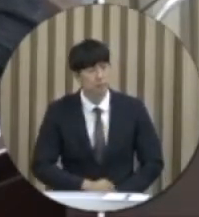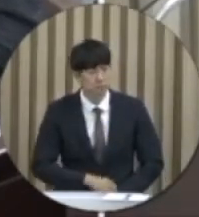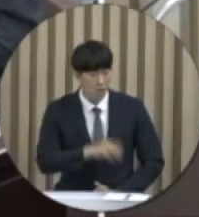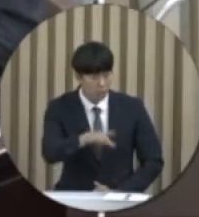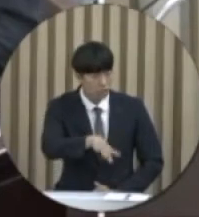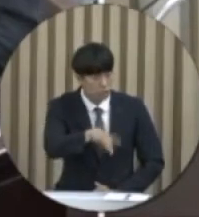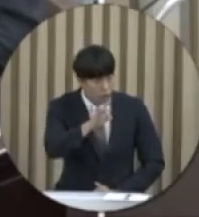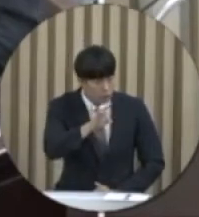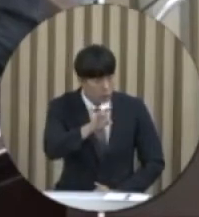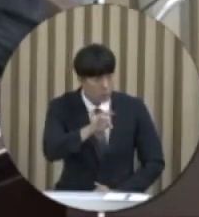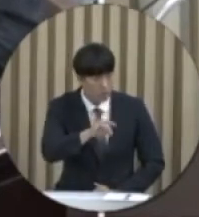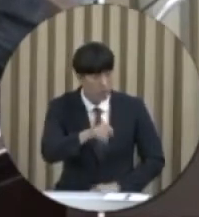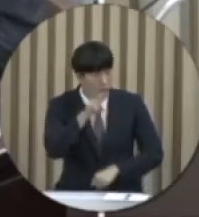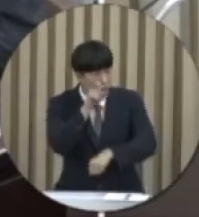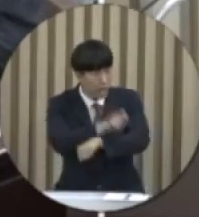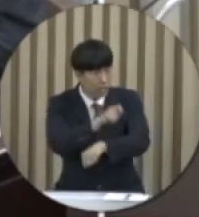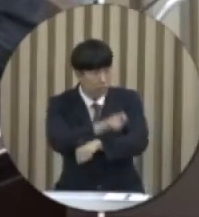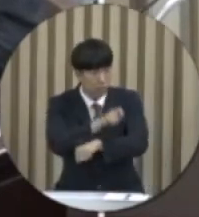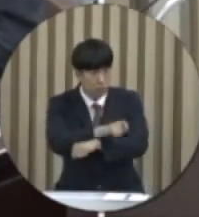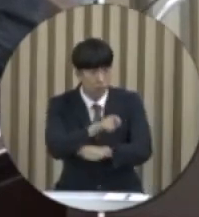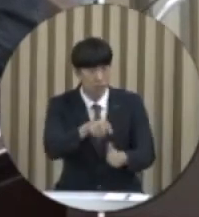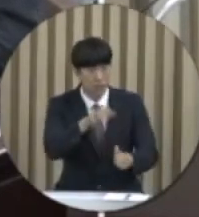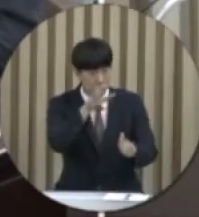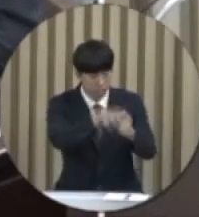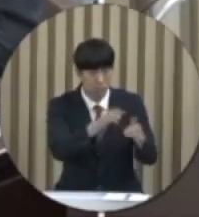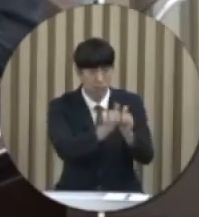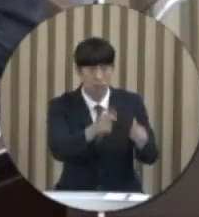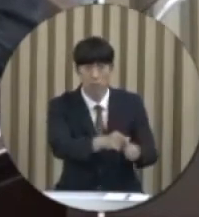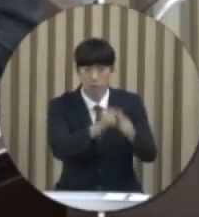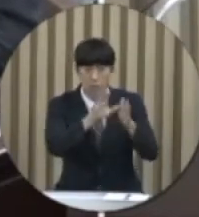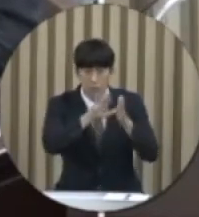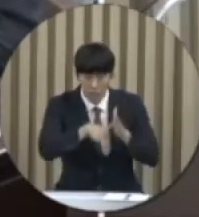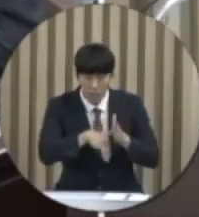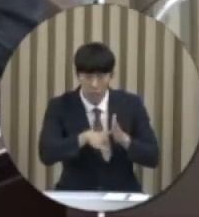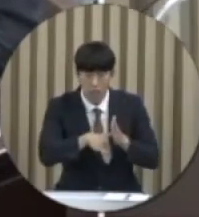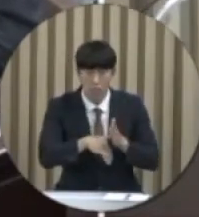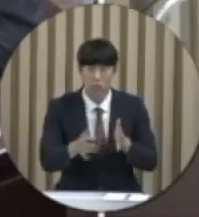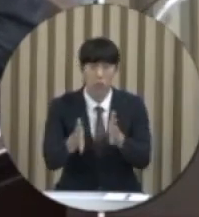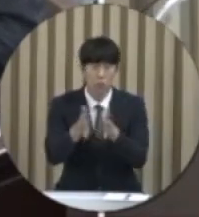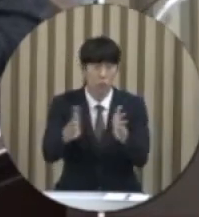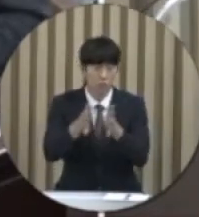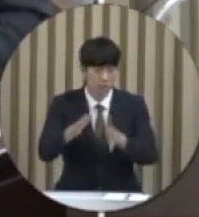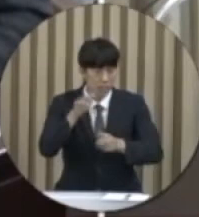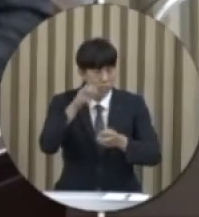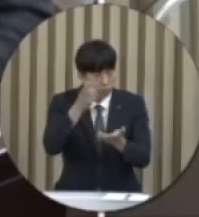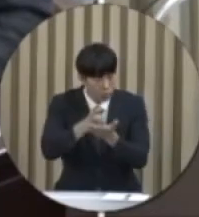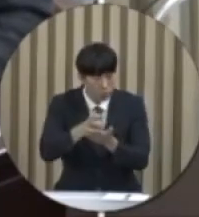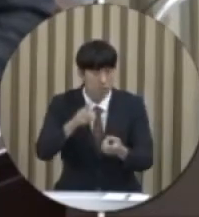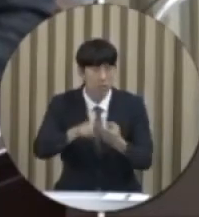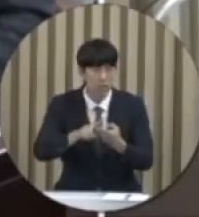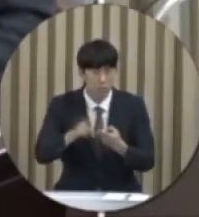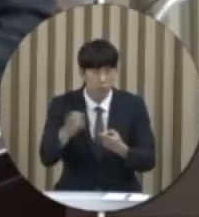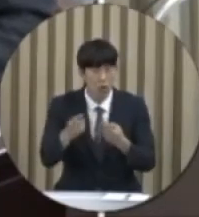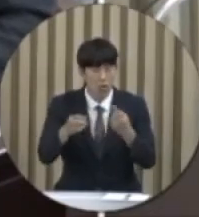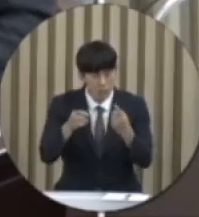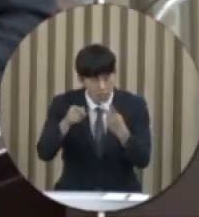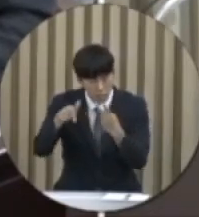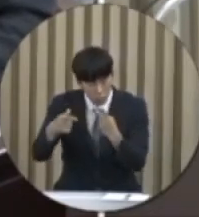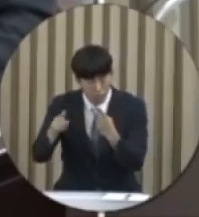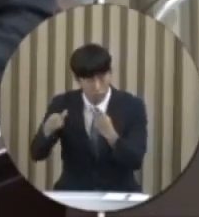처음에 행정 3감사를 진행했을 때 허가 1과 도시정책과를 진행하고 허가 1과 2과 3과를